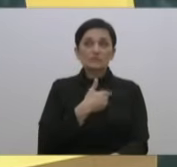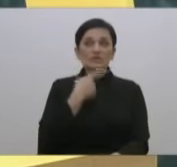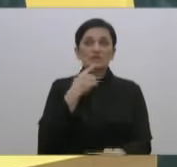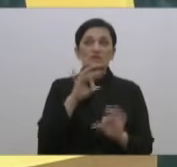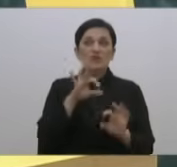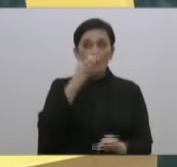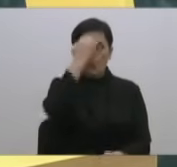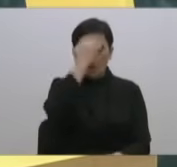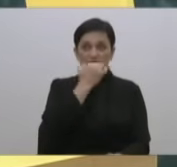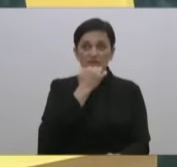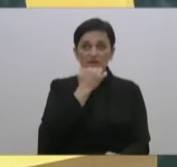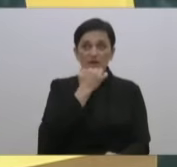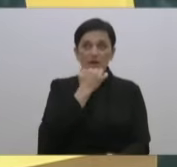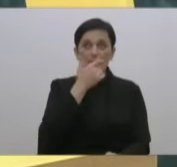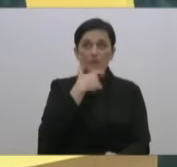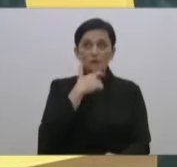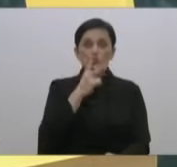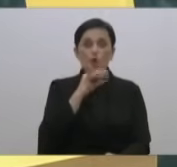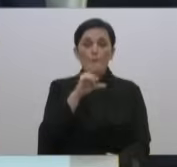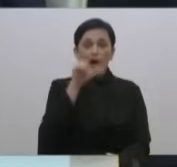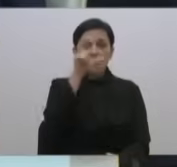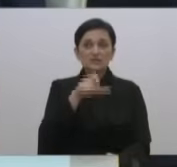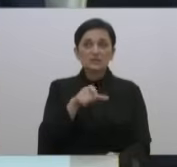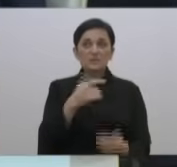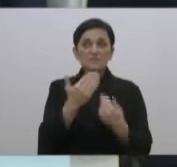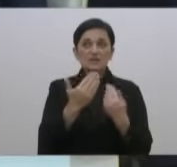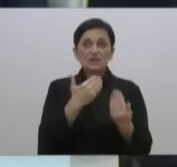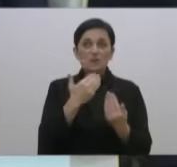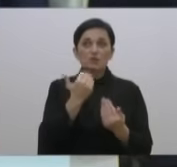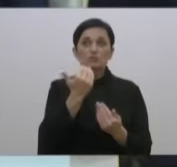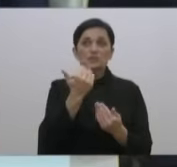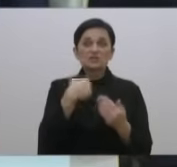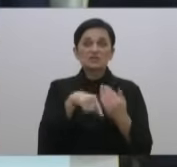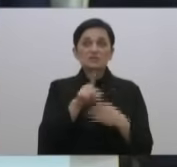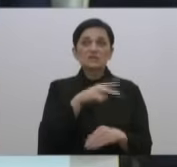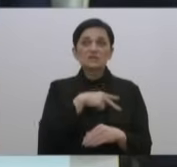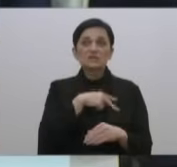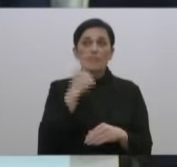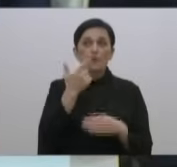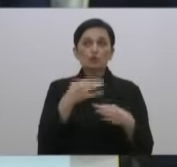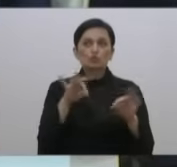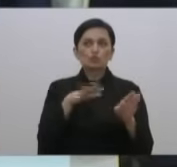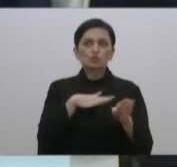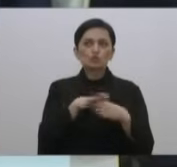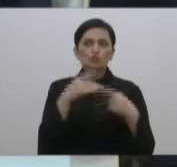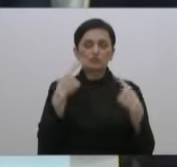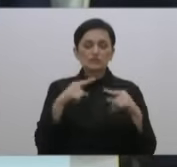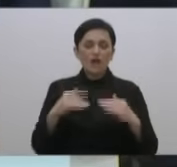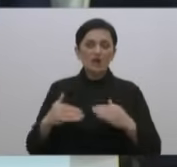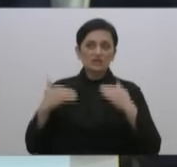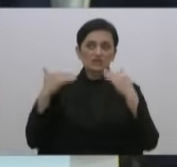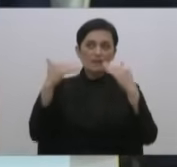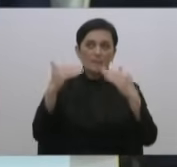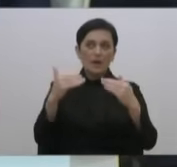cam o hato madlieriba, baton Irakli Kobahidis Mimart, Mismir, sa parlamentul democratic, struliat scoasa pe hurze gada